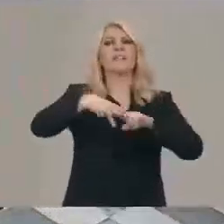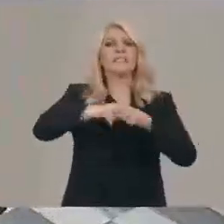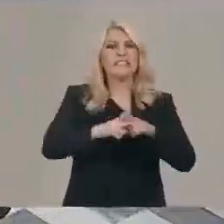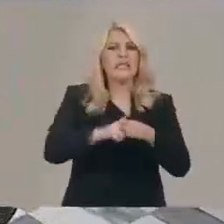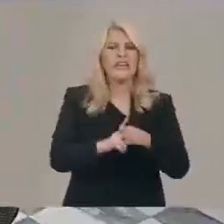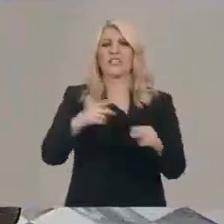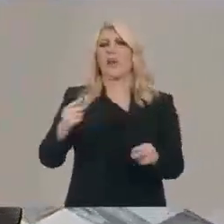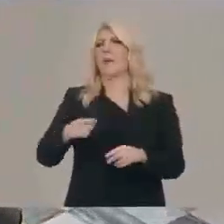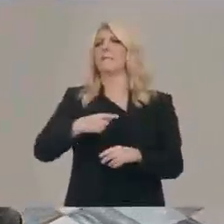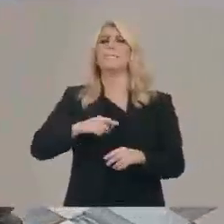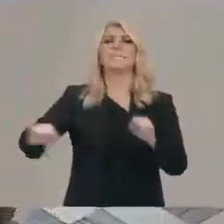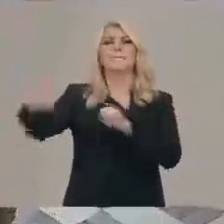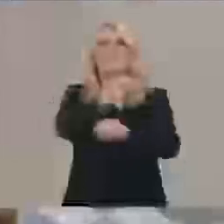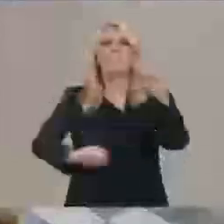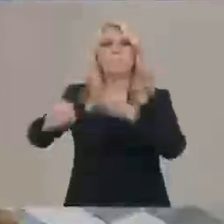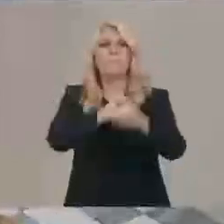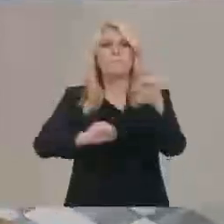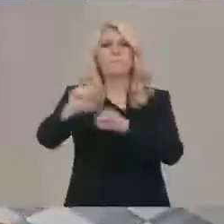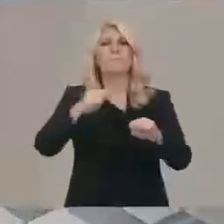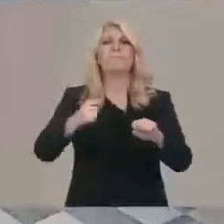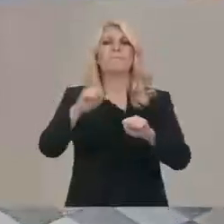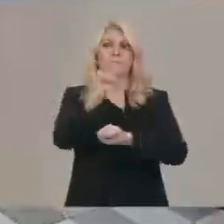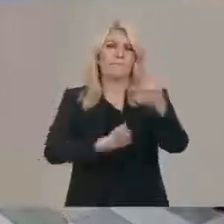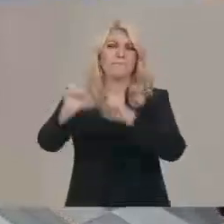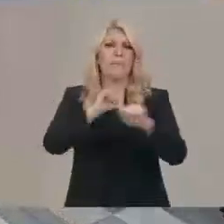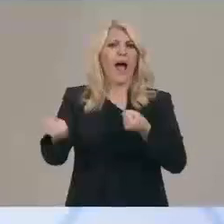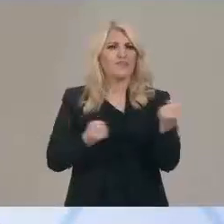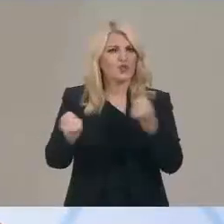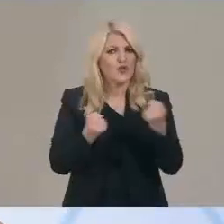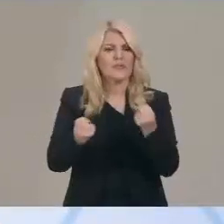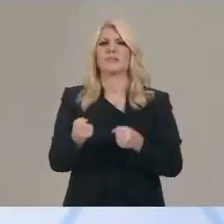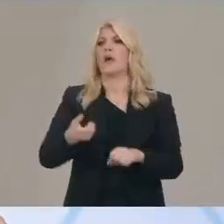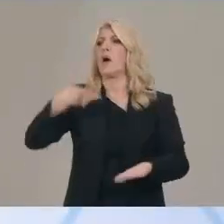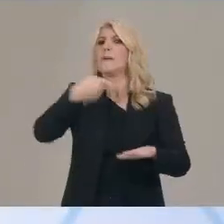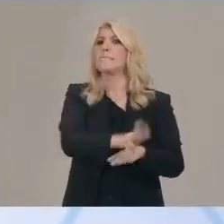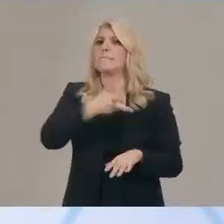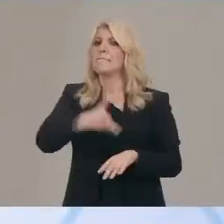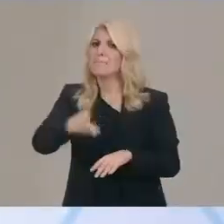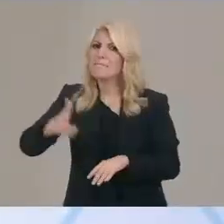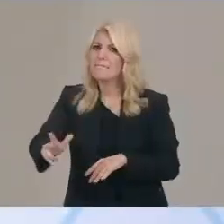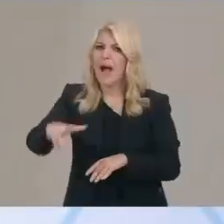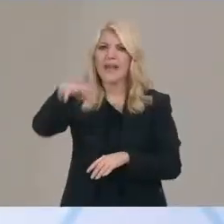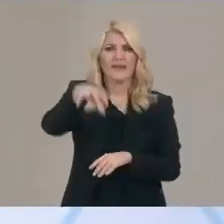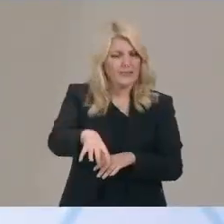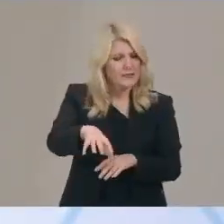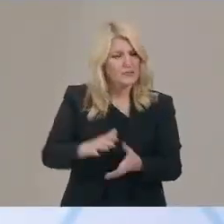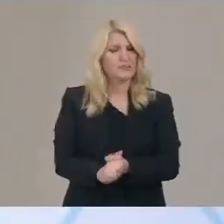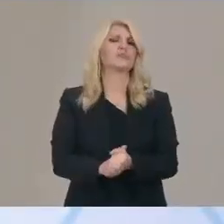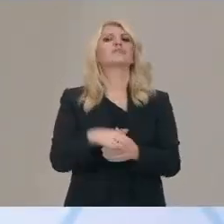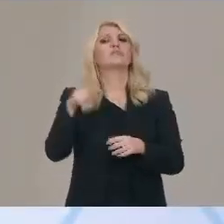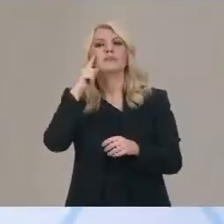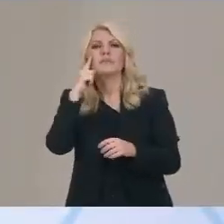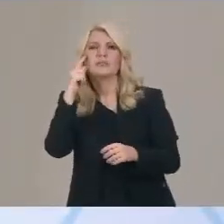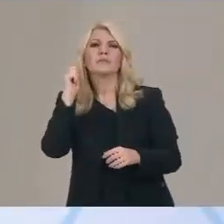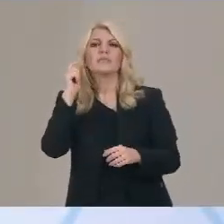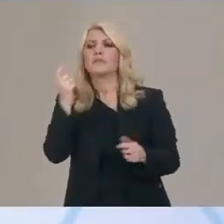πλυντήρια αυτοκινήτων και χώρους στάθμευσης και θα επεκταθεί σε άλλους κλάδους στους οποίους μπορεί να εφαρμοστεί λόγω